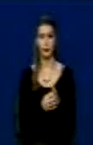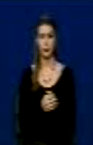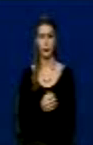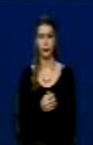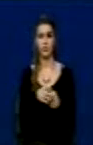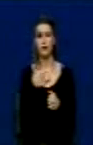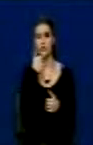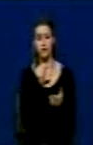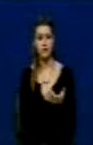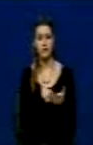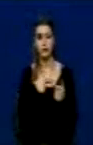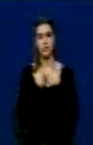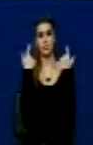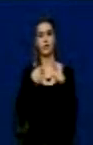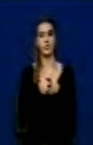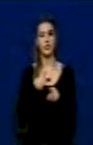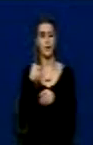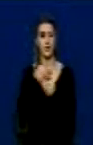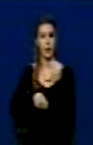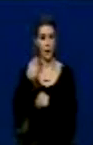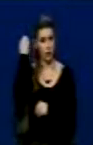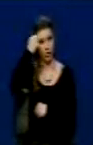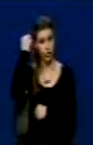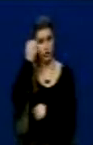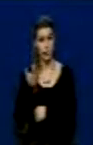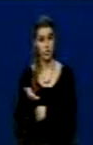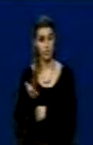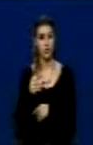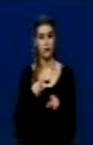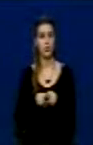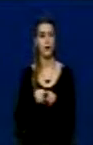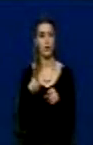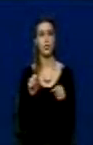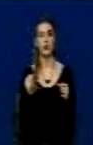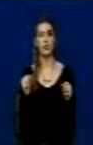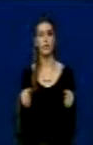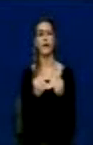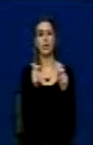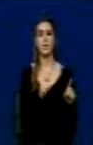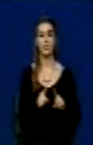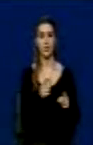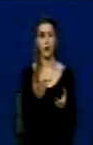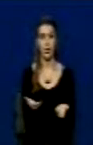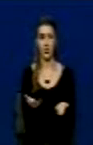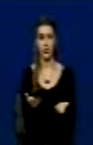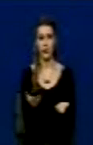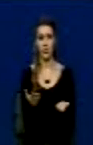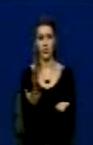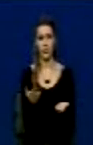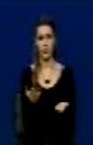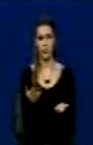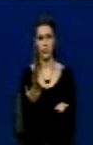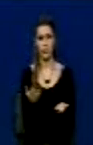bjen që ekonomia e Kosovës është në gjendje të mbijetesës. Kur thu